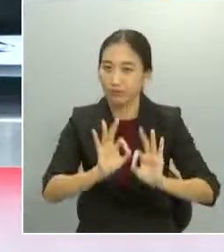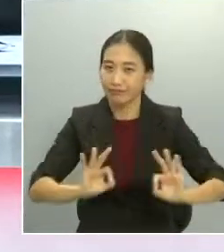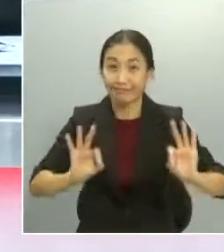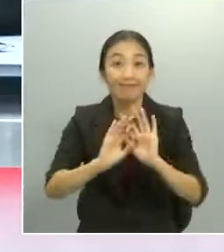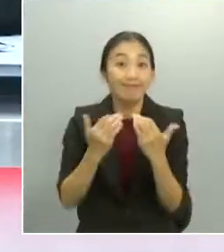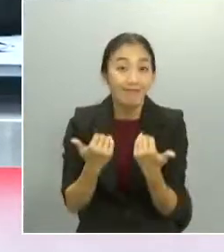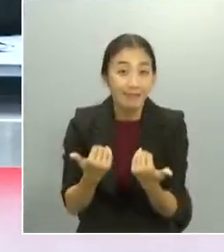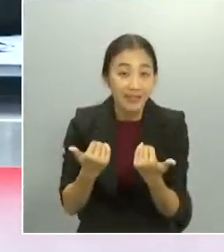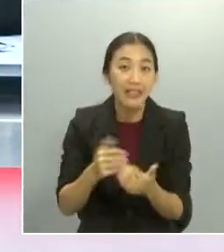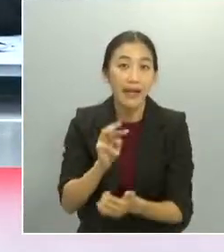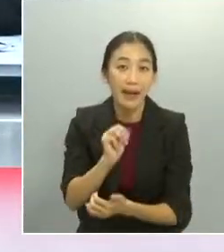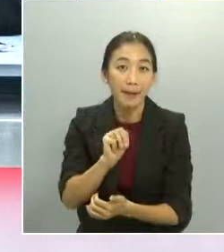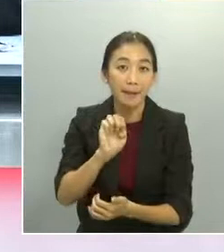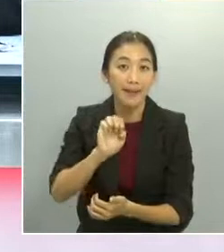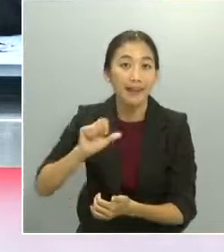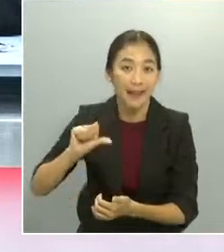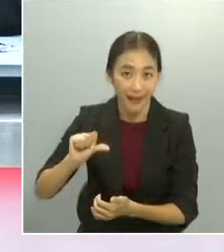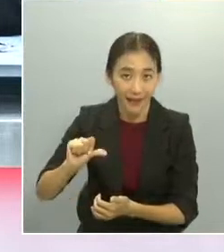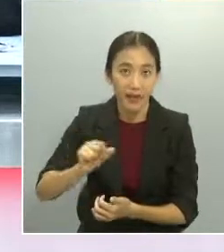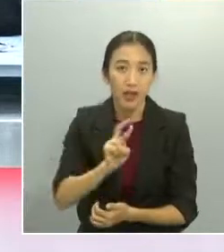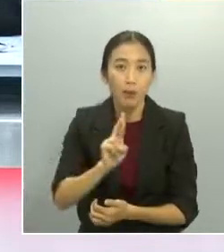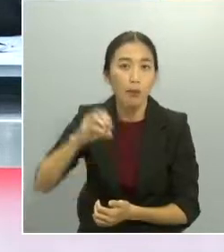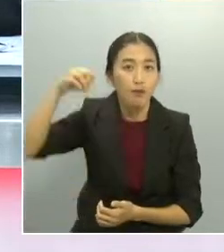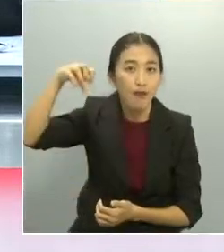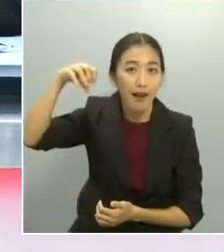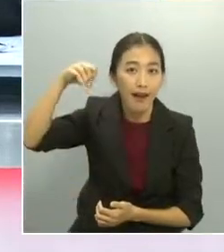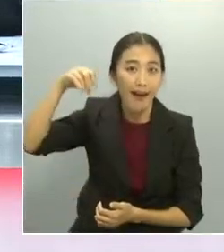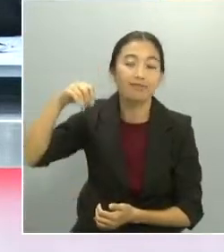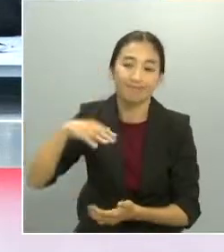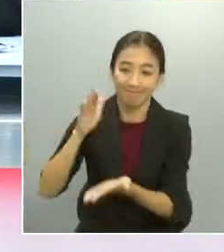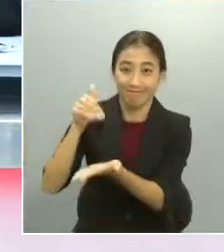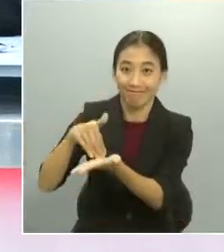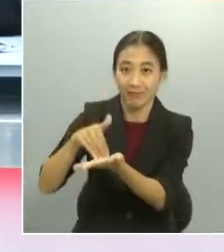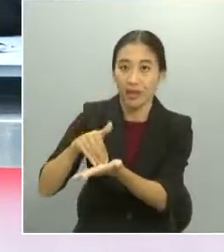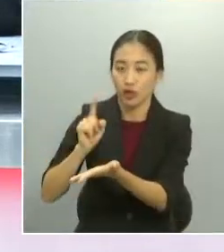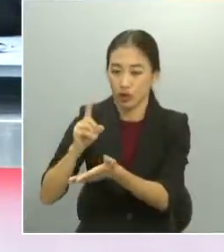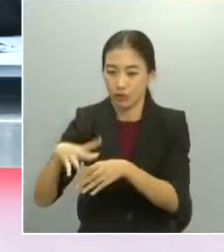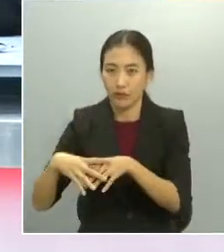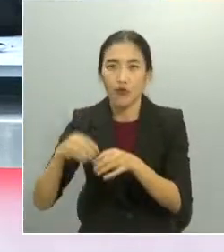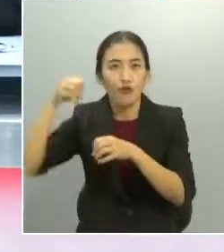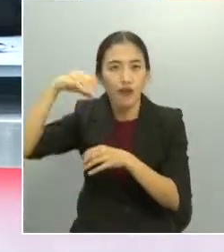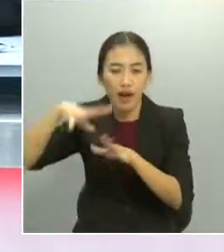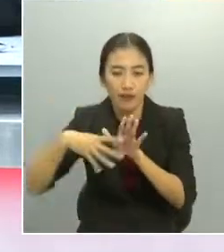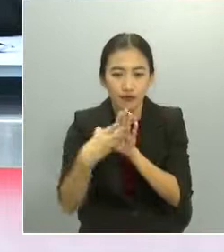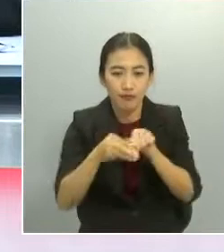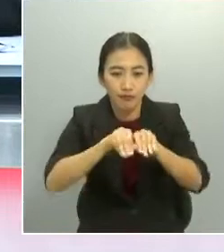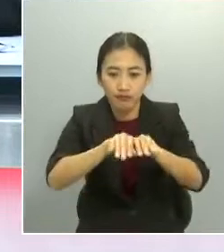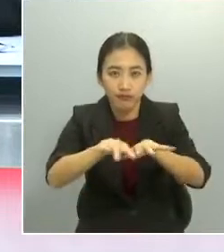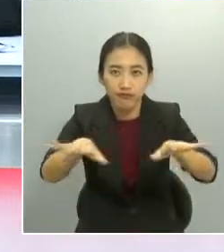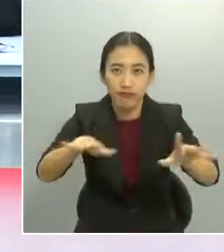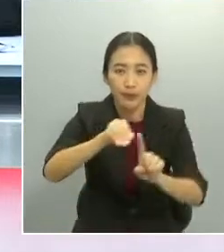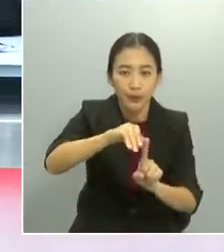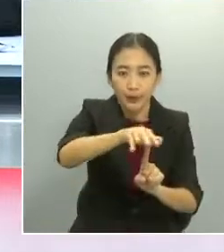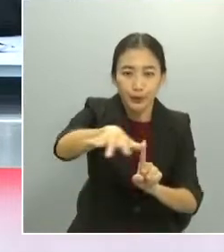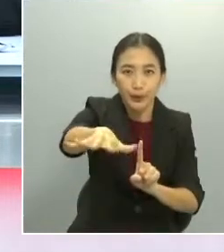นครหลวงหรือ meaค่ะต้องดูแลระบบการจ่ายไฟไปที่สถานีสูบน้ำไม่ให้มีการขัดข้องนะคะเพื่อจะได้